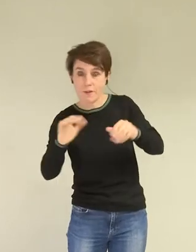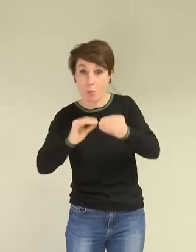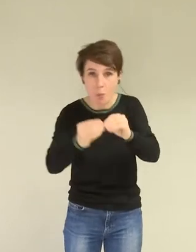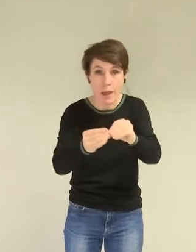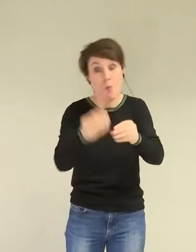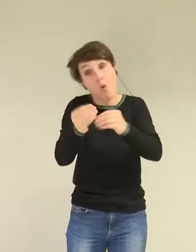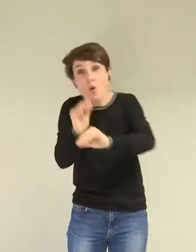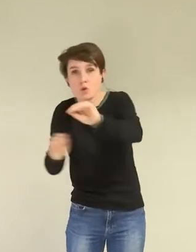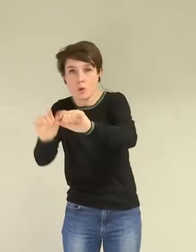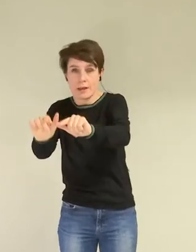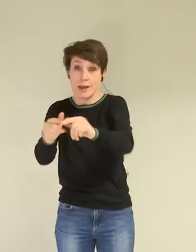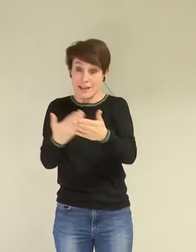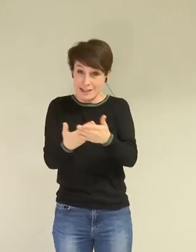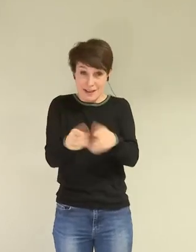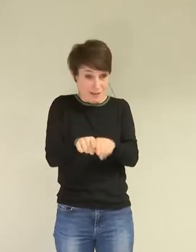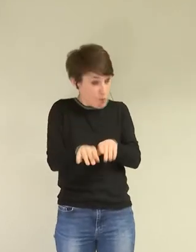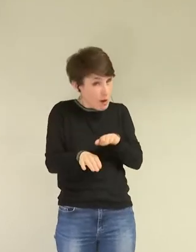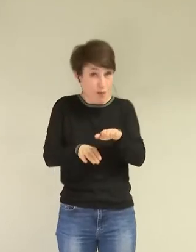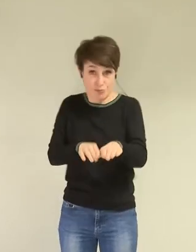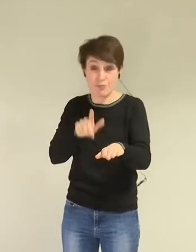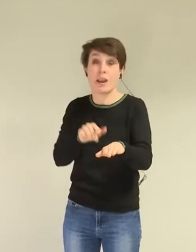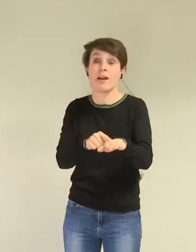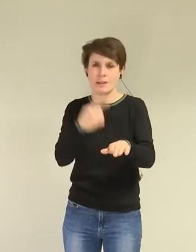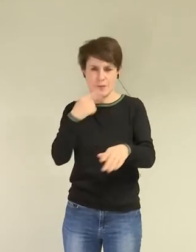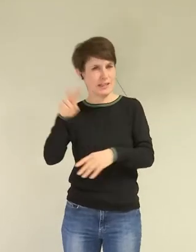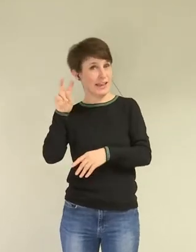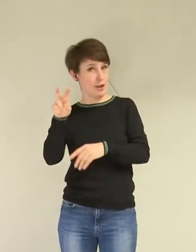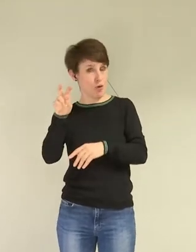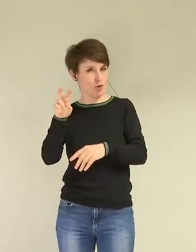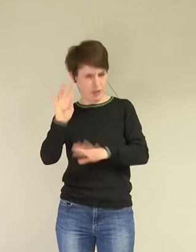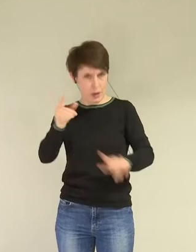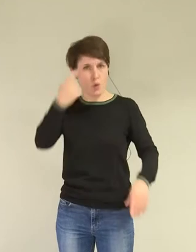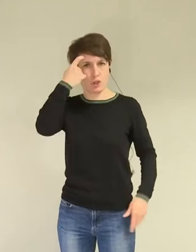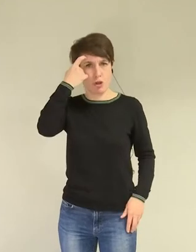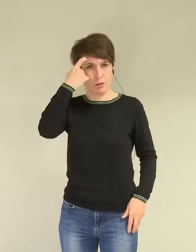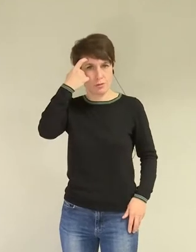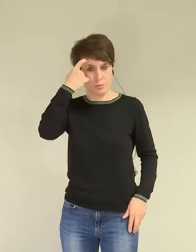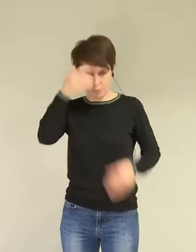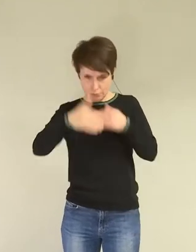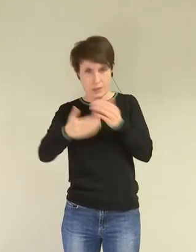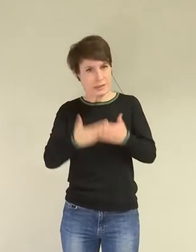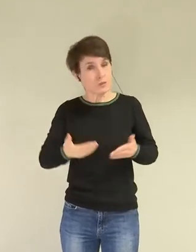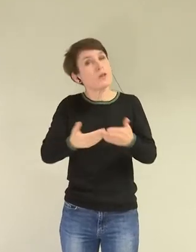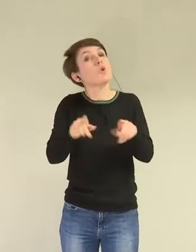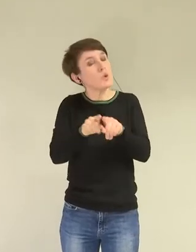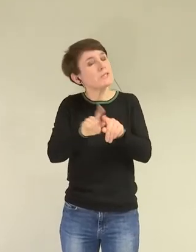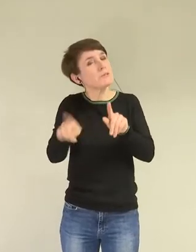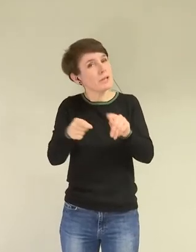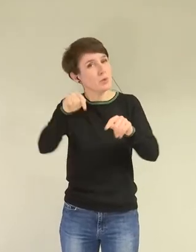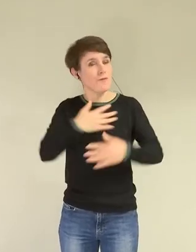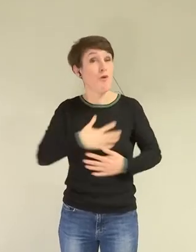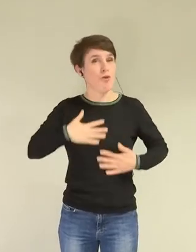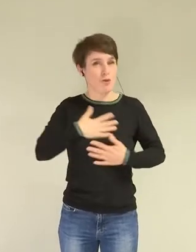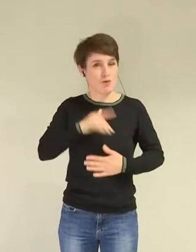en train de pavés c'est une écologie consciente des réalités joyeuse aussi joyeuse et porteuse de sens c'est ça qui nous